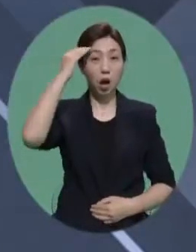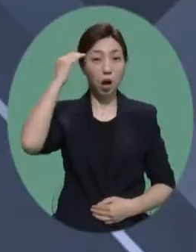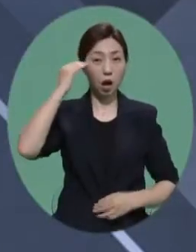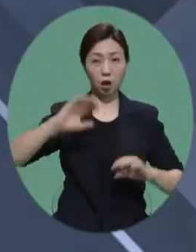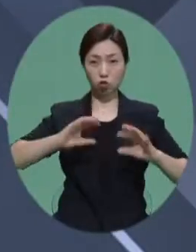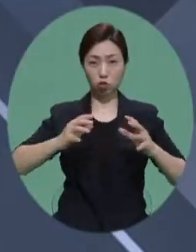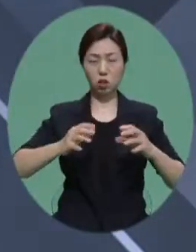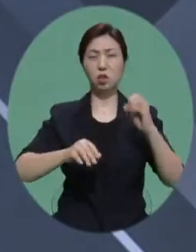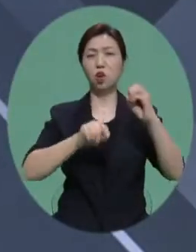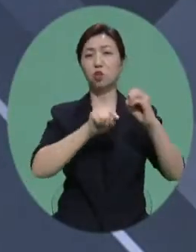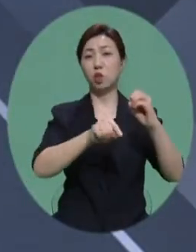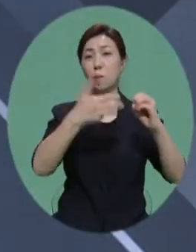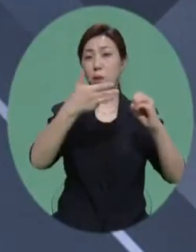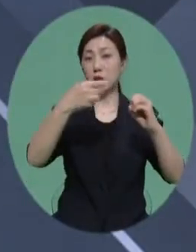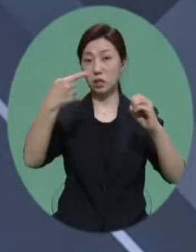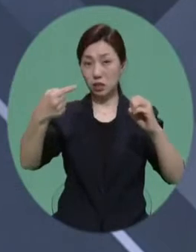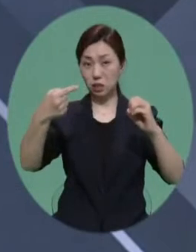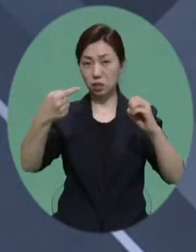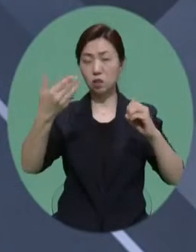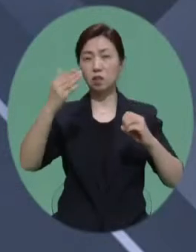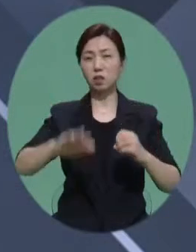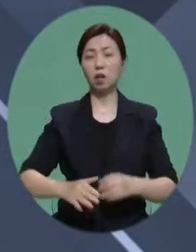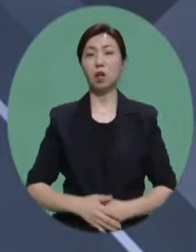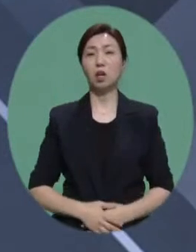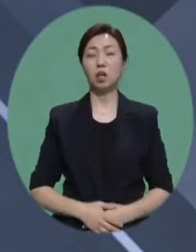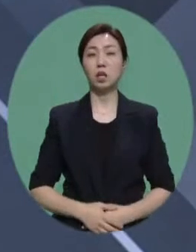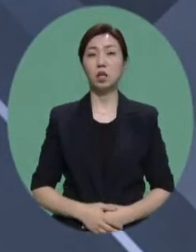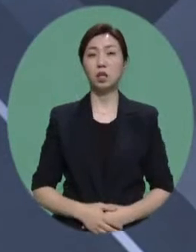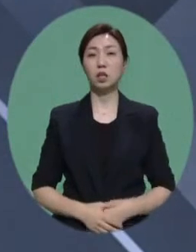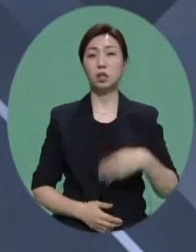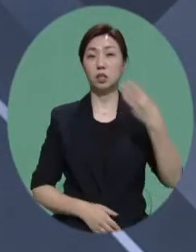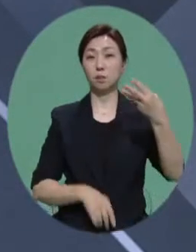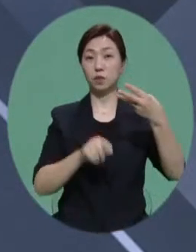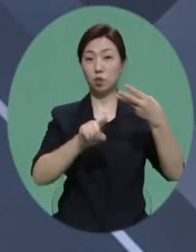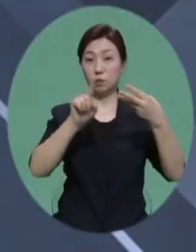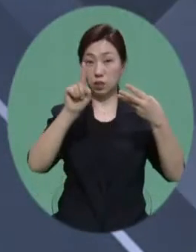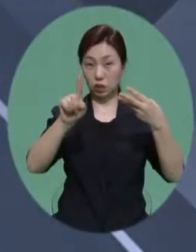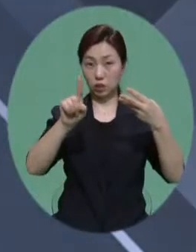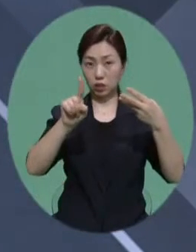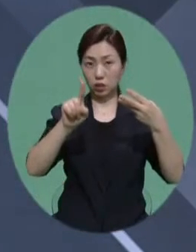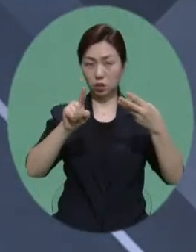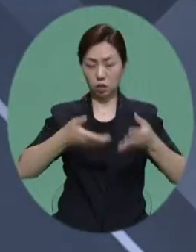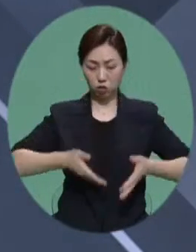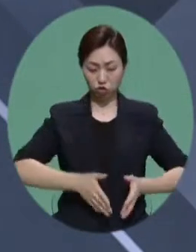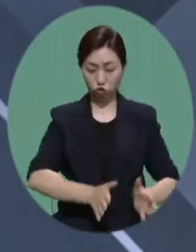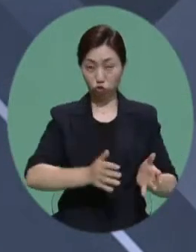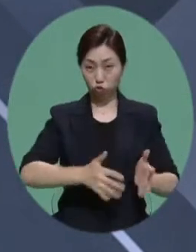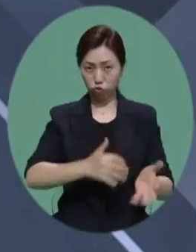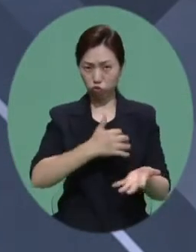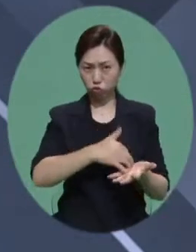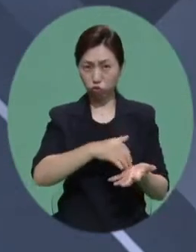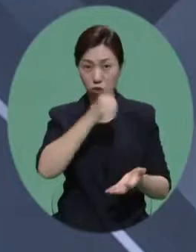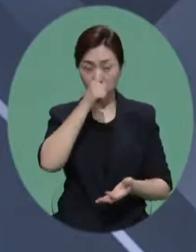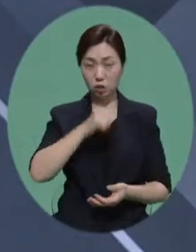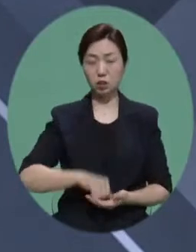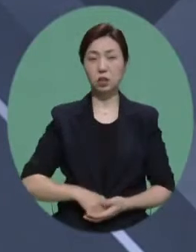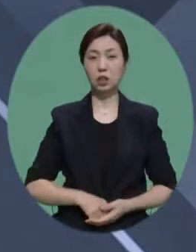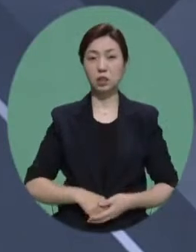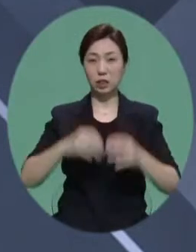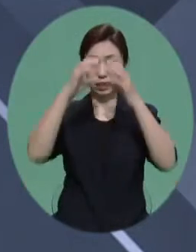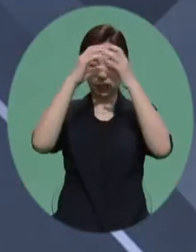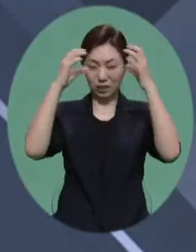일인데 3.1 명에 그 출산 합계 출산율을 기록하고 있는 이스라엘의 그